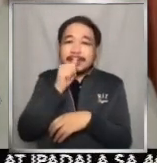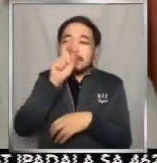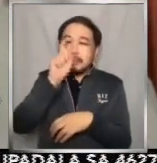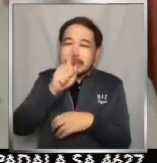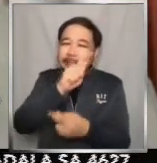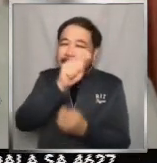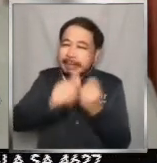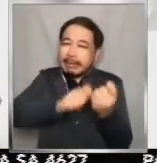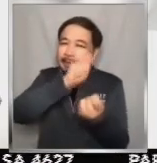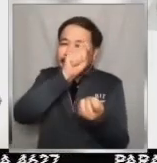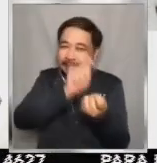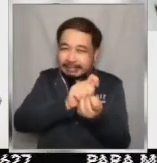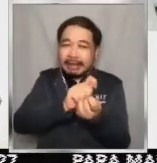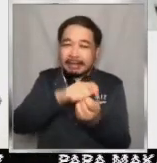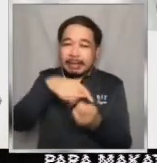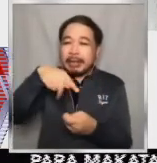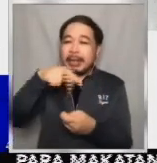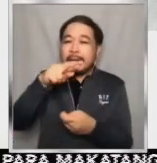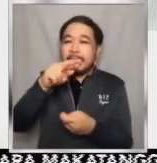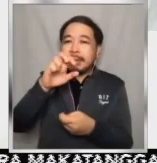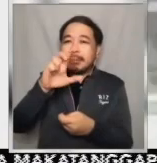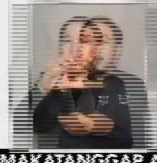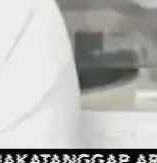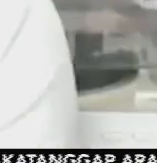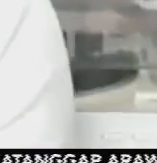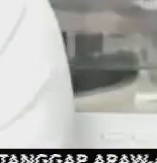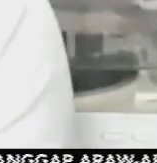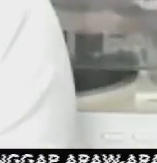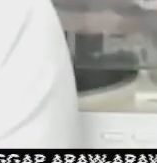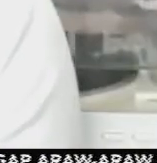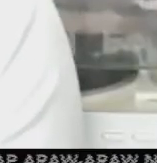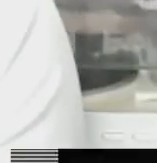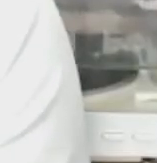dapat yung recipe mo. Nelson Canlas, updated sa Showbiz Happenings.